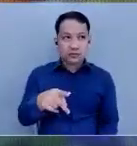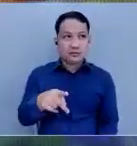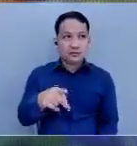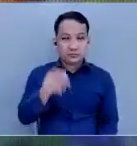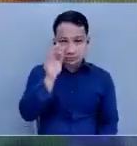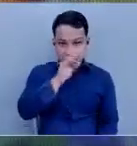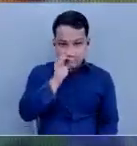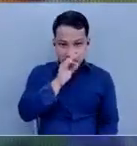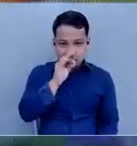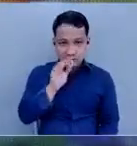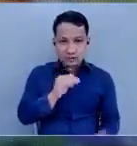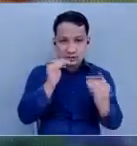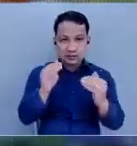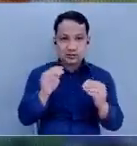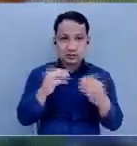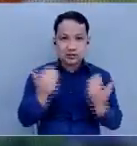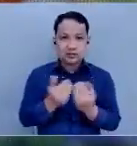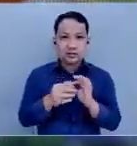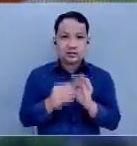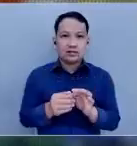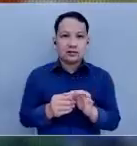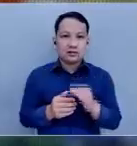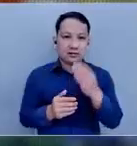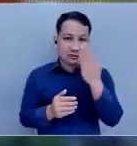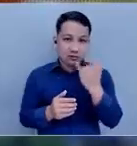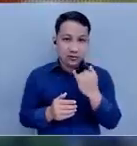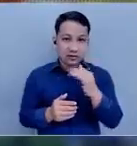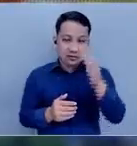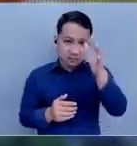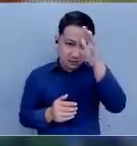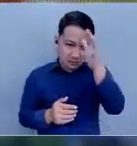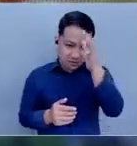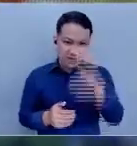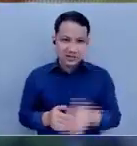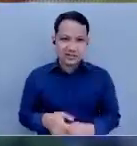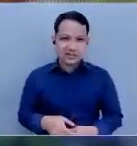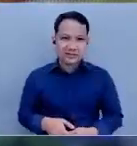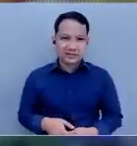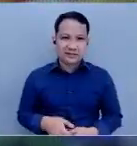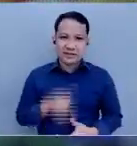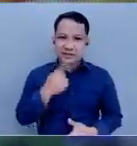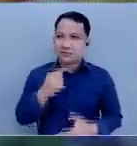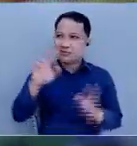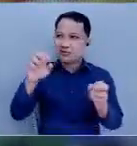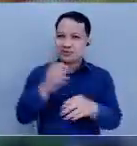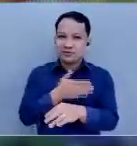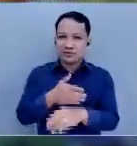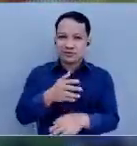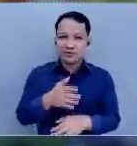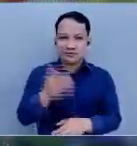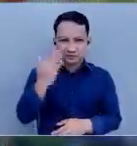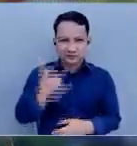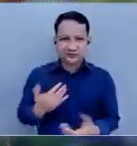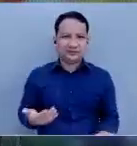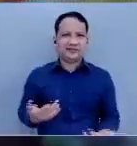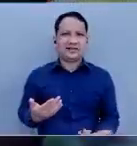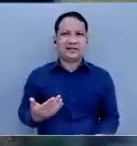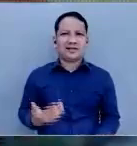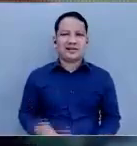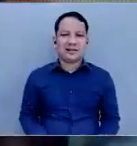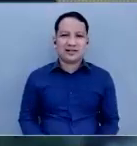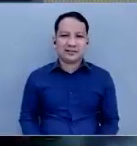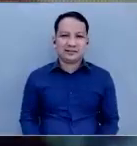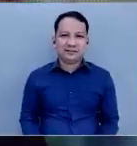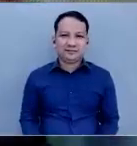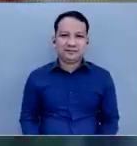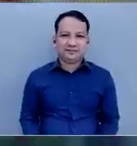kami. Nag-cover po kami dun ng Bakit Papa po. And parang, yun po yung pinaka nagustuhan ng mga tao sa amin. Bakit kaya? Kasi alam